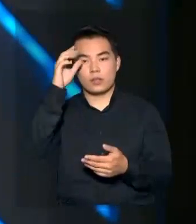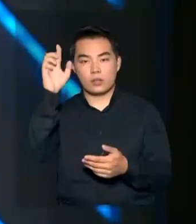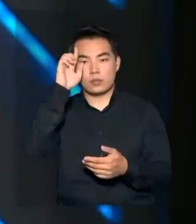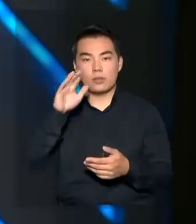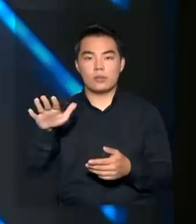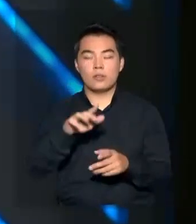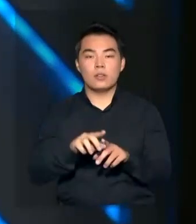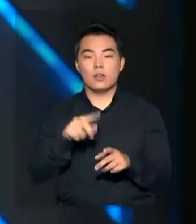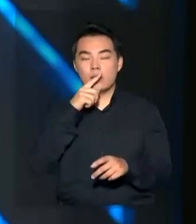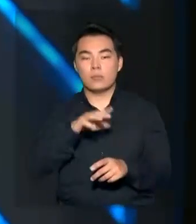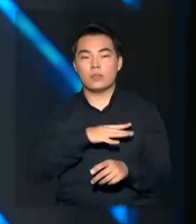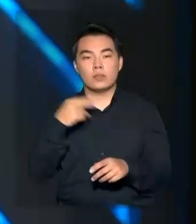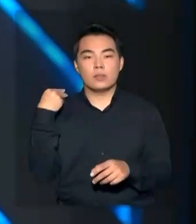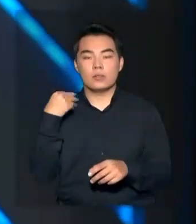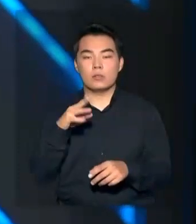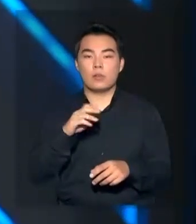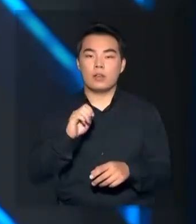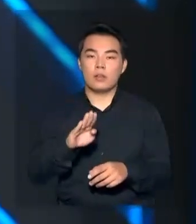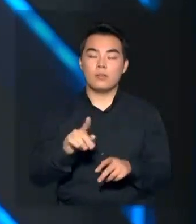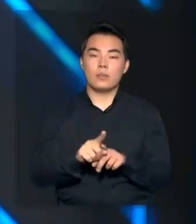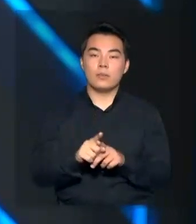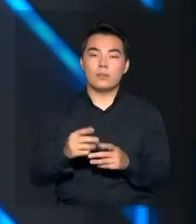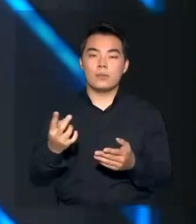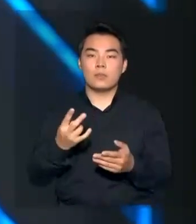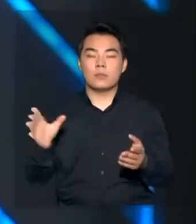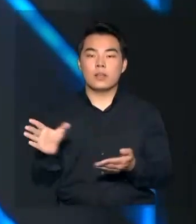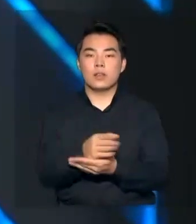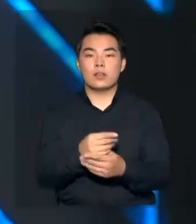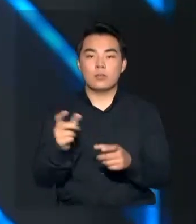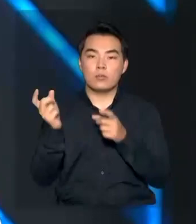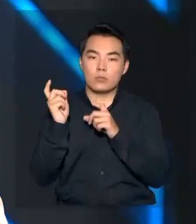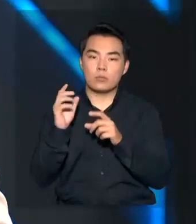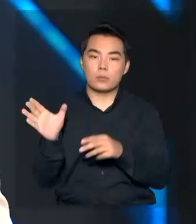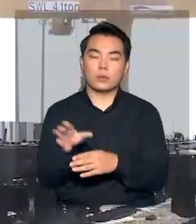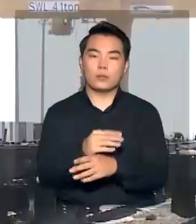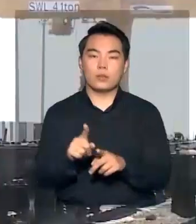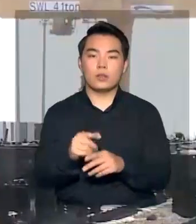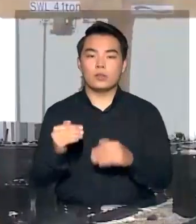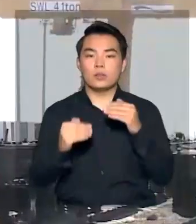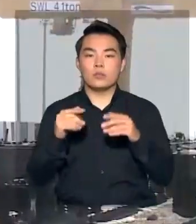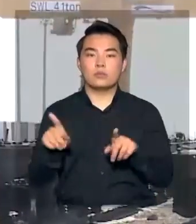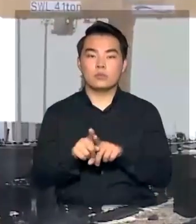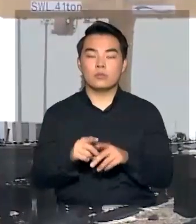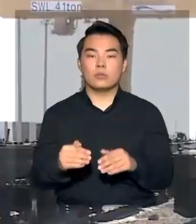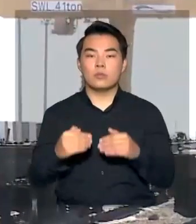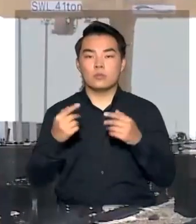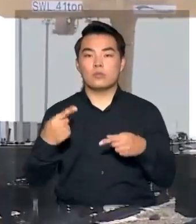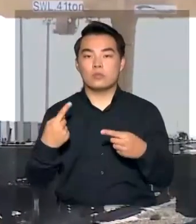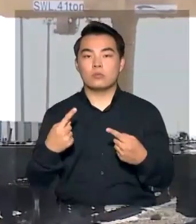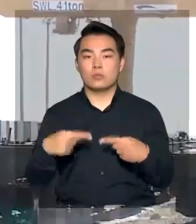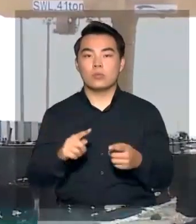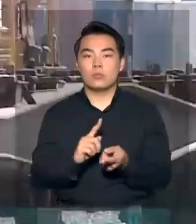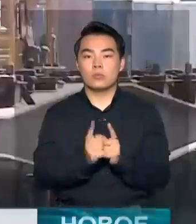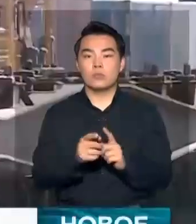президента, необходимо полностью оптимизировать процедуру оформления грузов. Это дополнительные возможности для выхода на международный